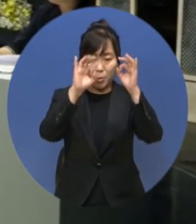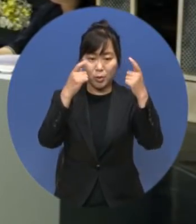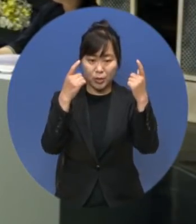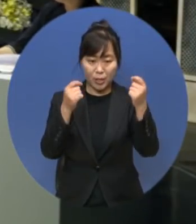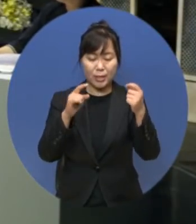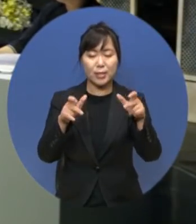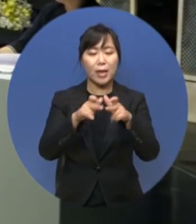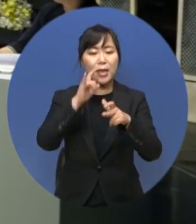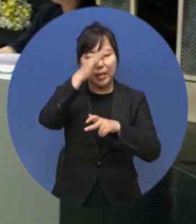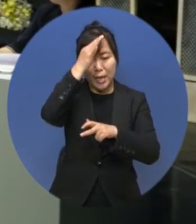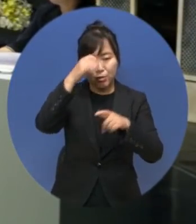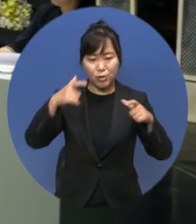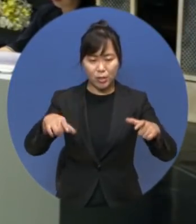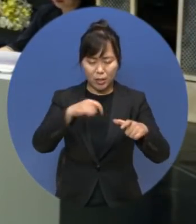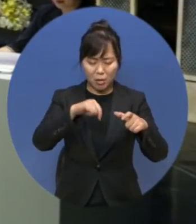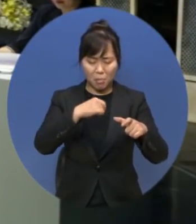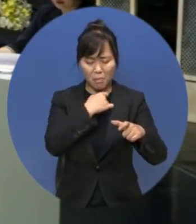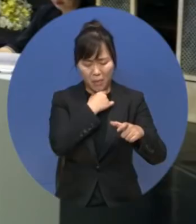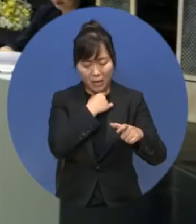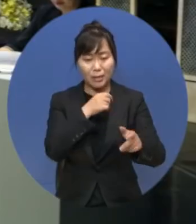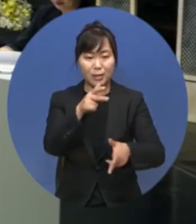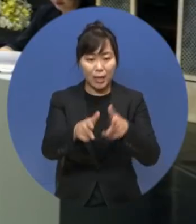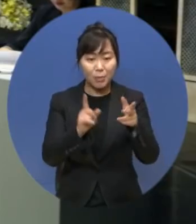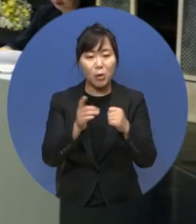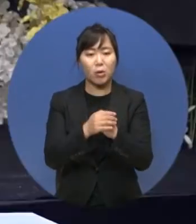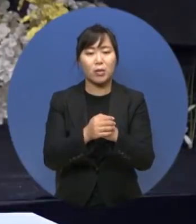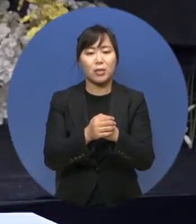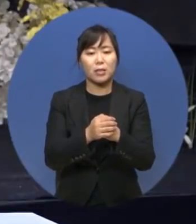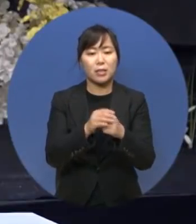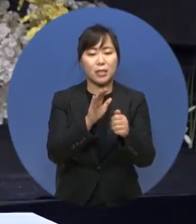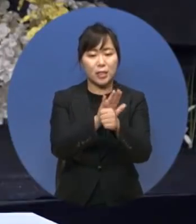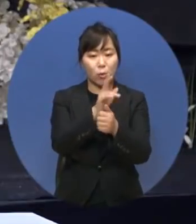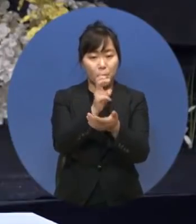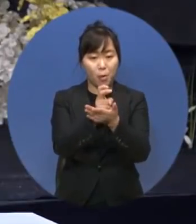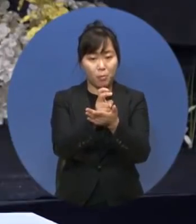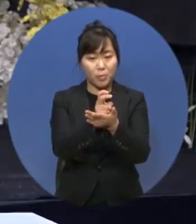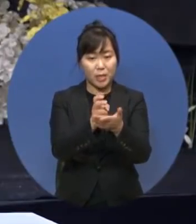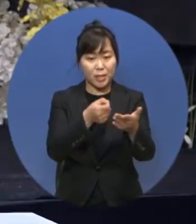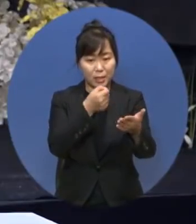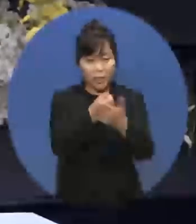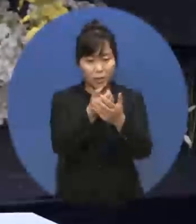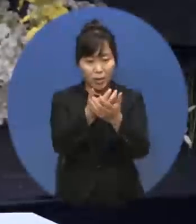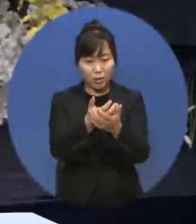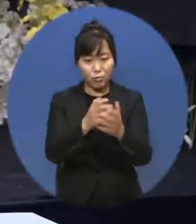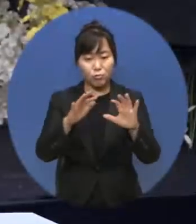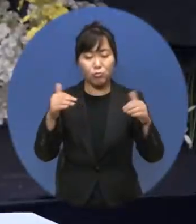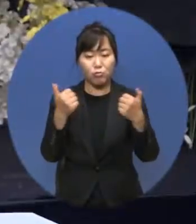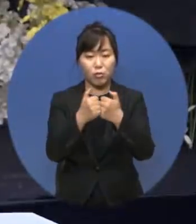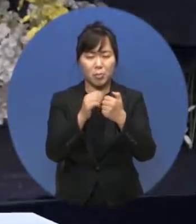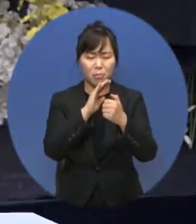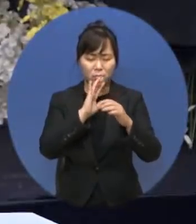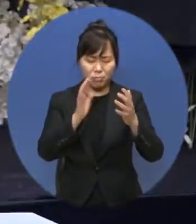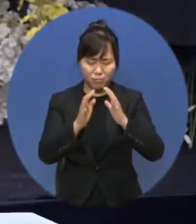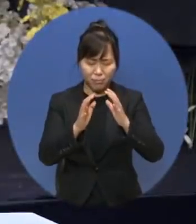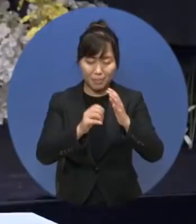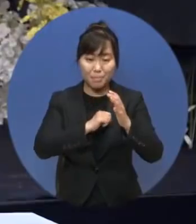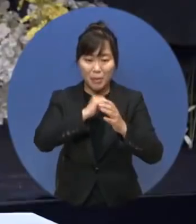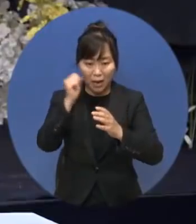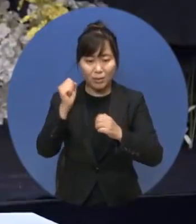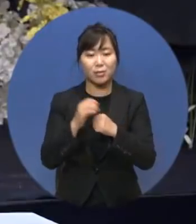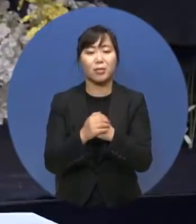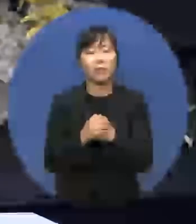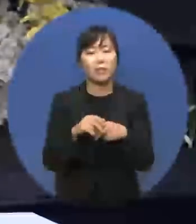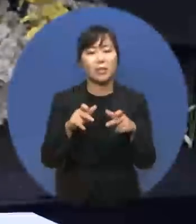같이 이 장애예술계 수건사업이었던 장애예술인 지원법 제정안이 국회 본회의를 통과하면서 이